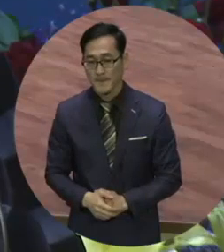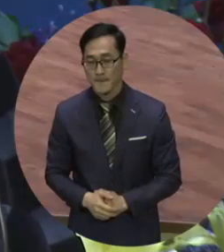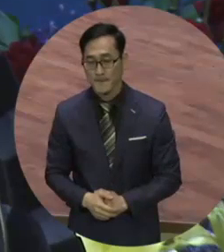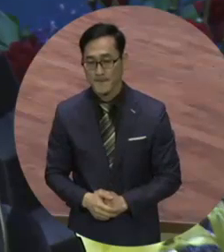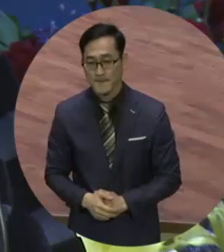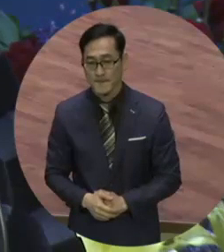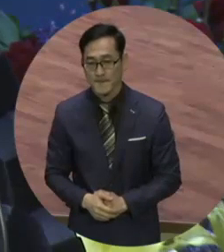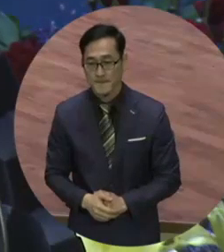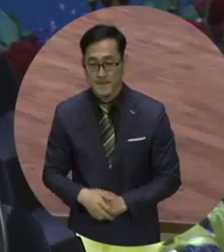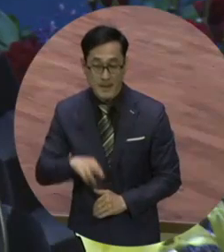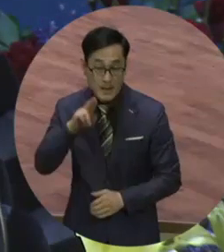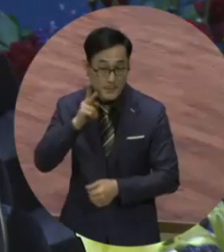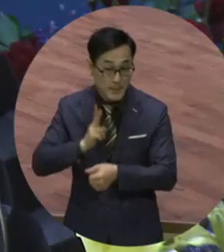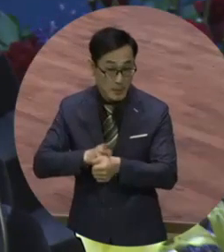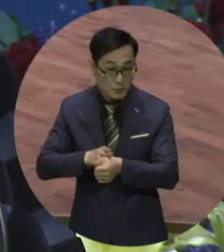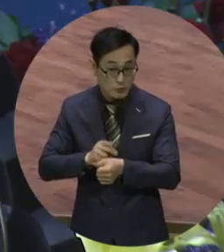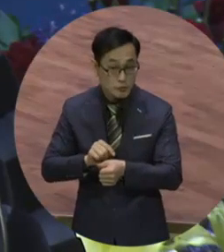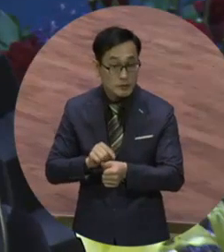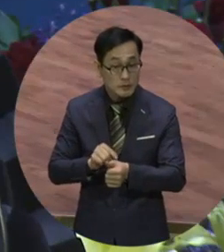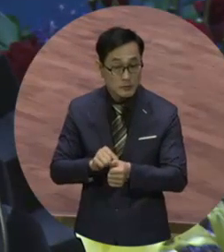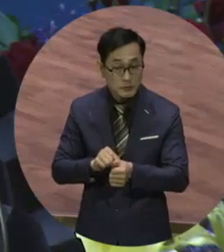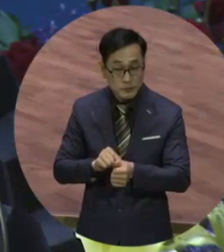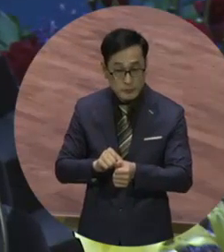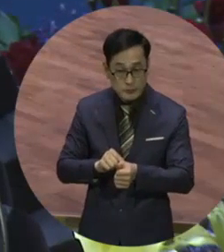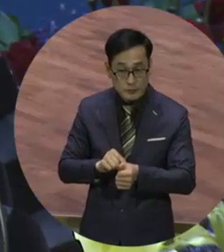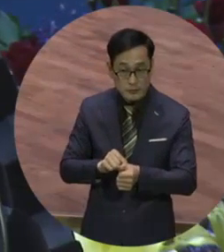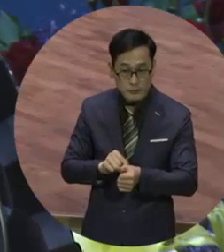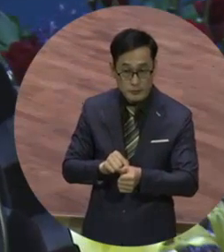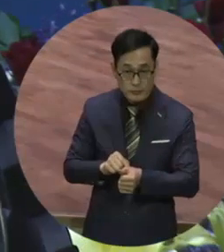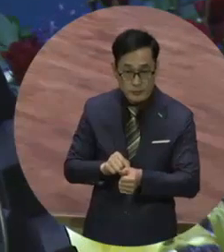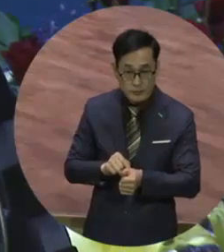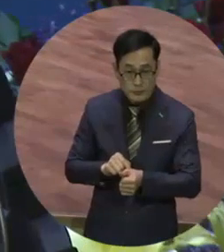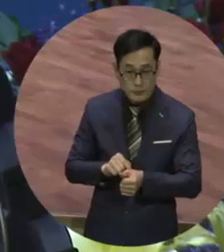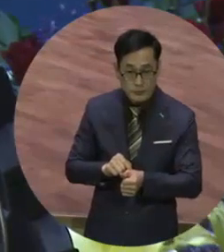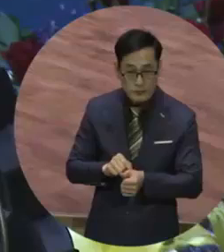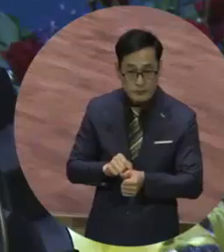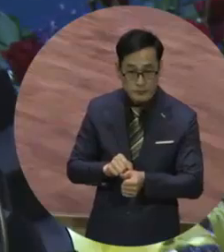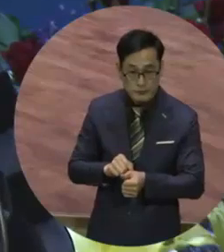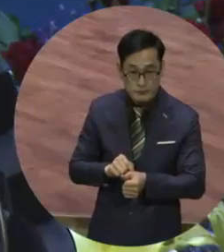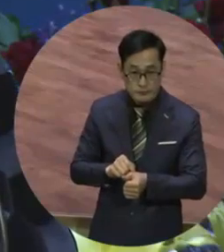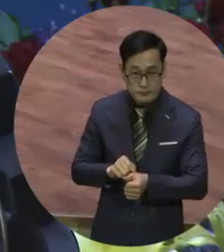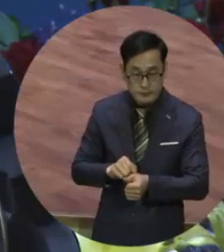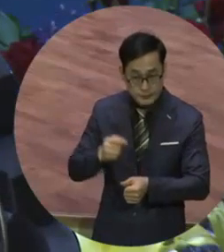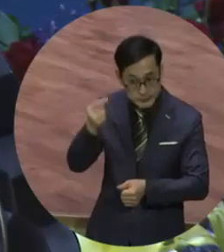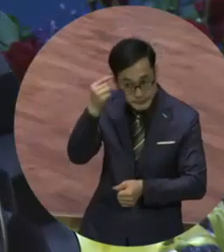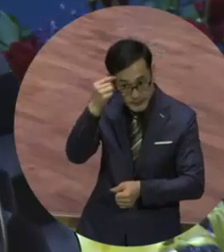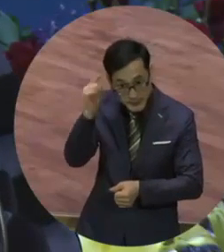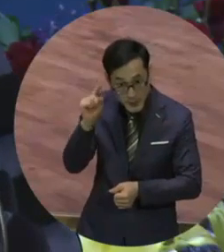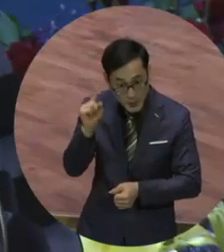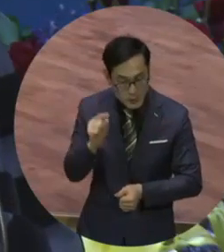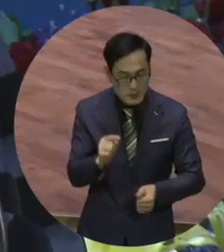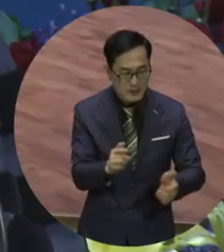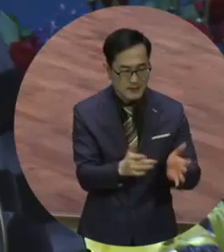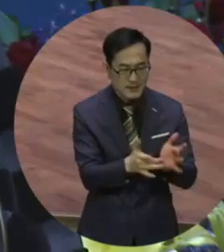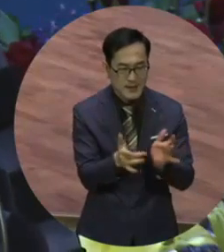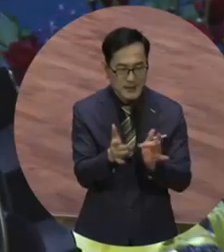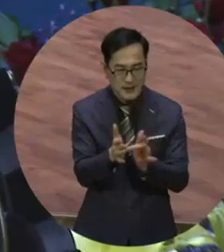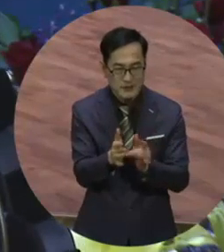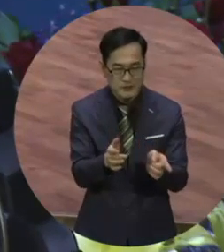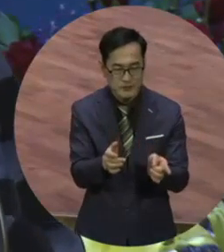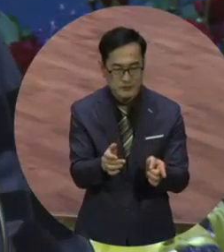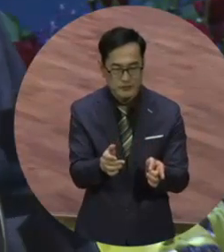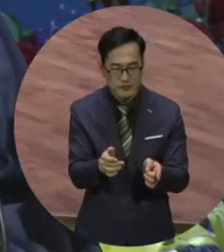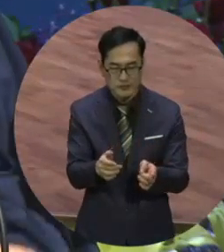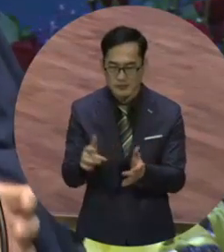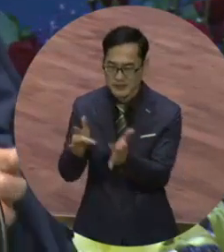바울이 가지고 있던 이 해답은 자신이 그토록 핍박했던 예수 그리스도를